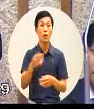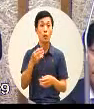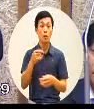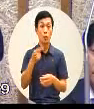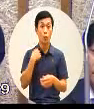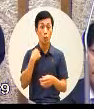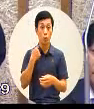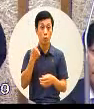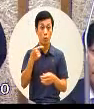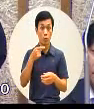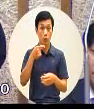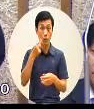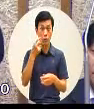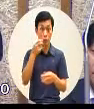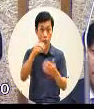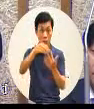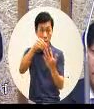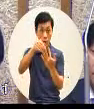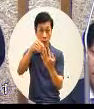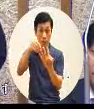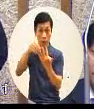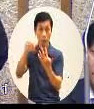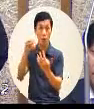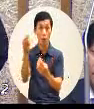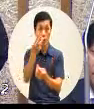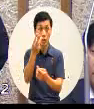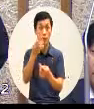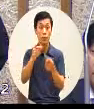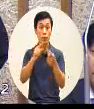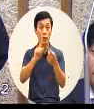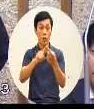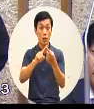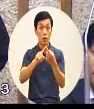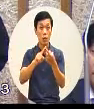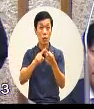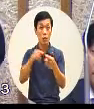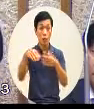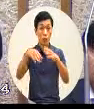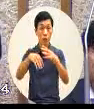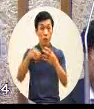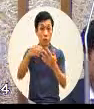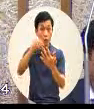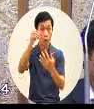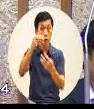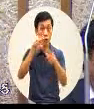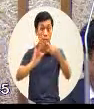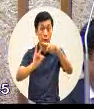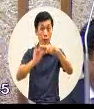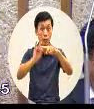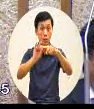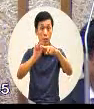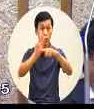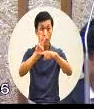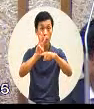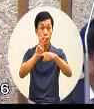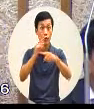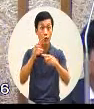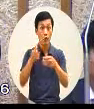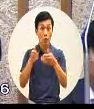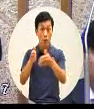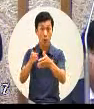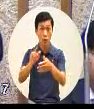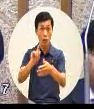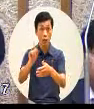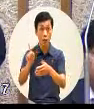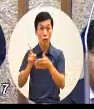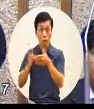个去选三条路，啊一条路咱个选三趴，啊这个要抽这个要检查对一条路，就是